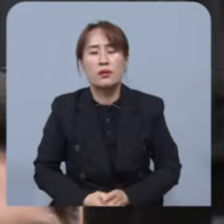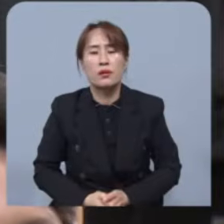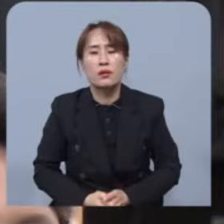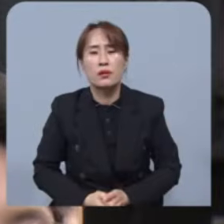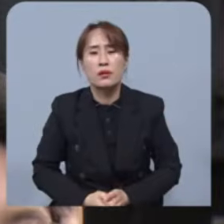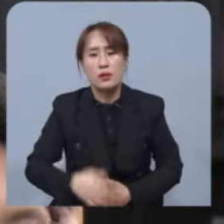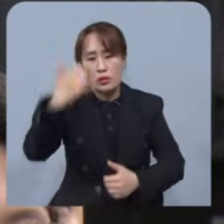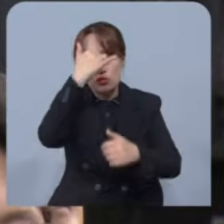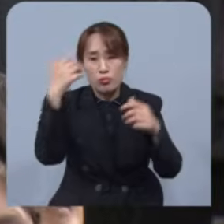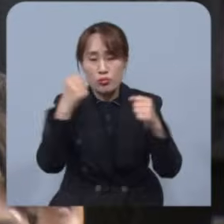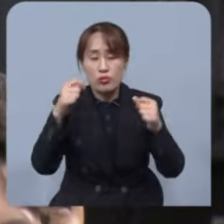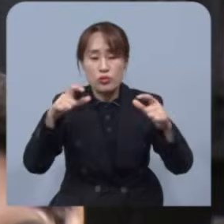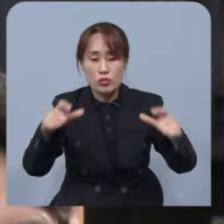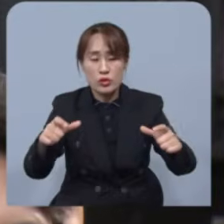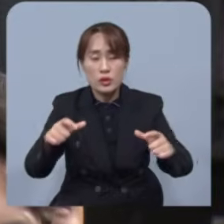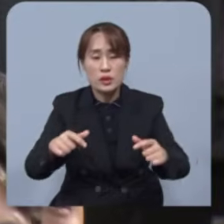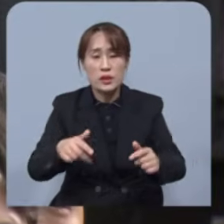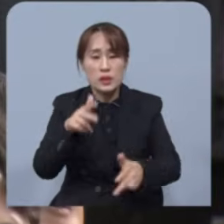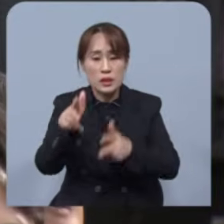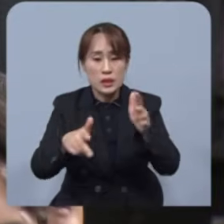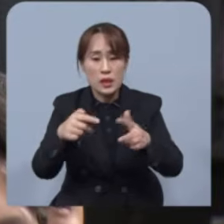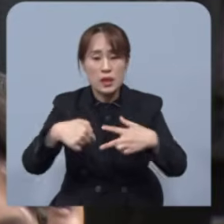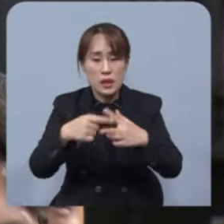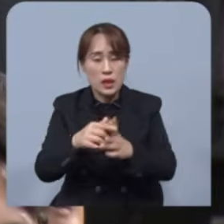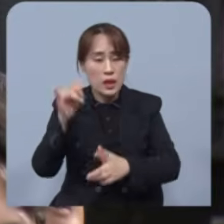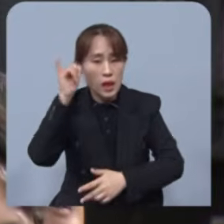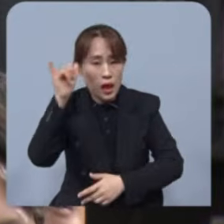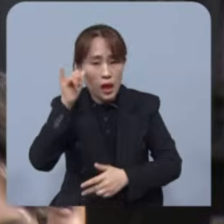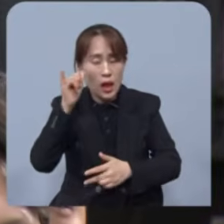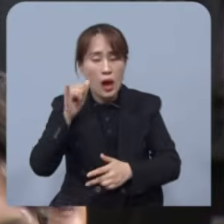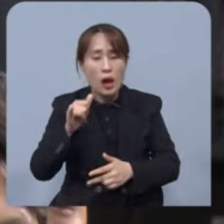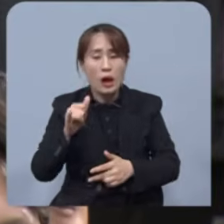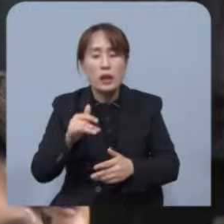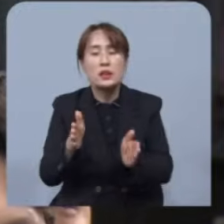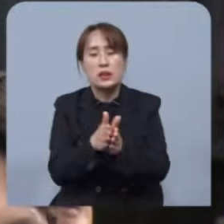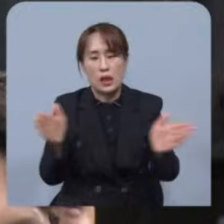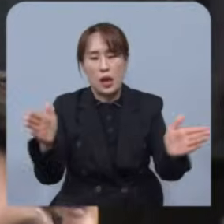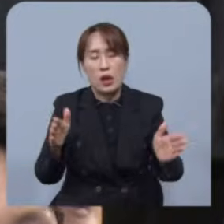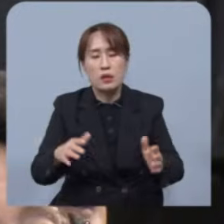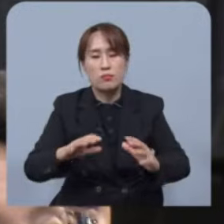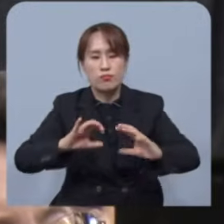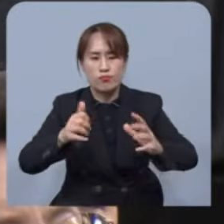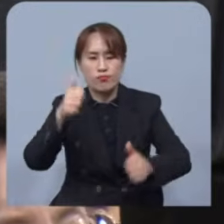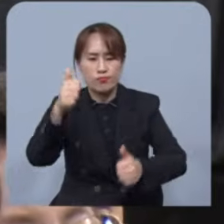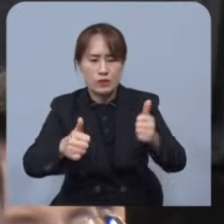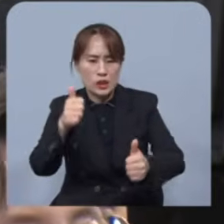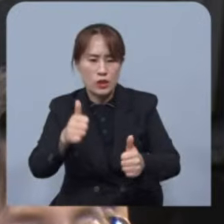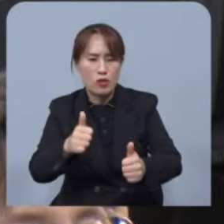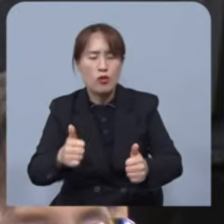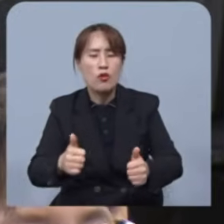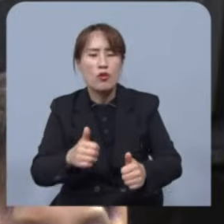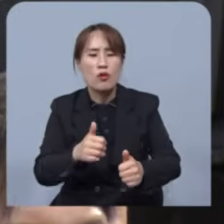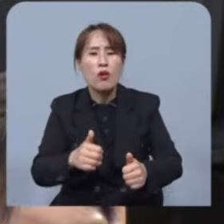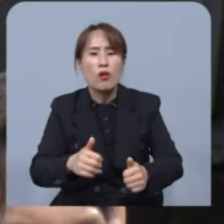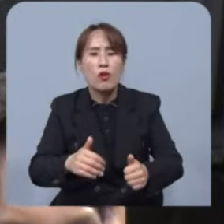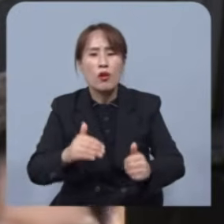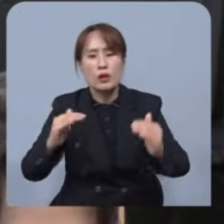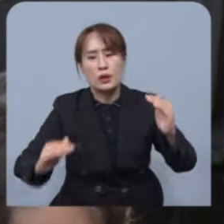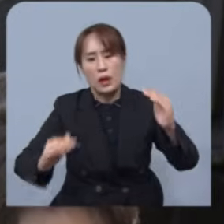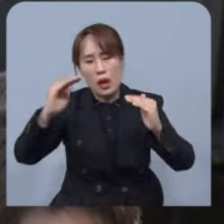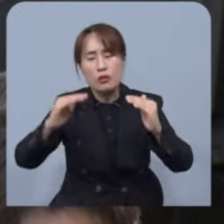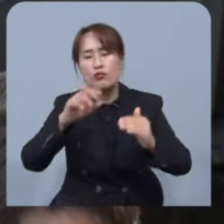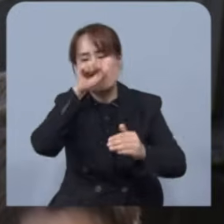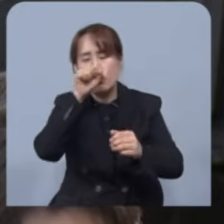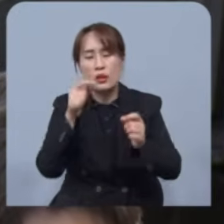이 충북의 이 전략 산업을 이해하는 AI 모델이 도입된다면 지금 글로벌 격차를 좁힐 수 있는 골든 타임이라고 생각이